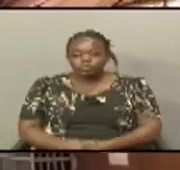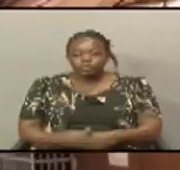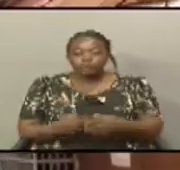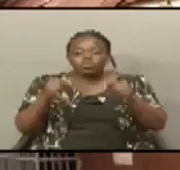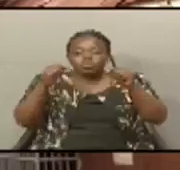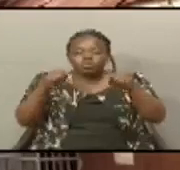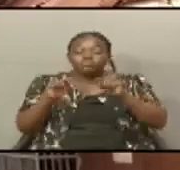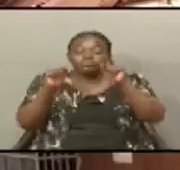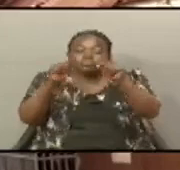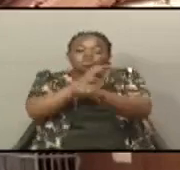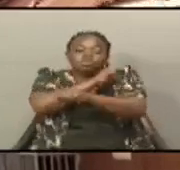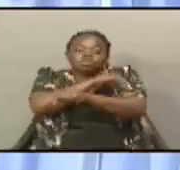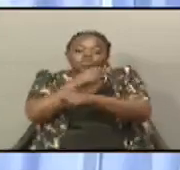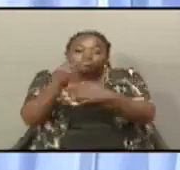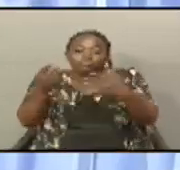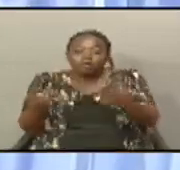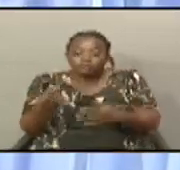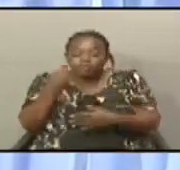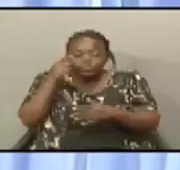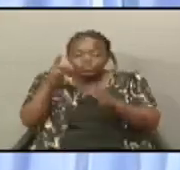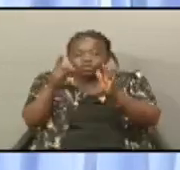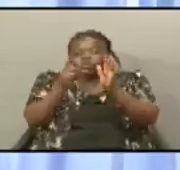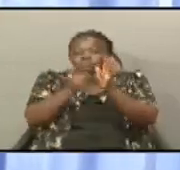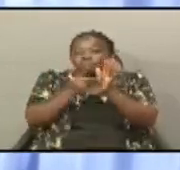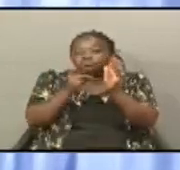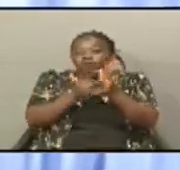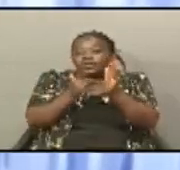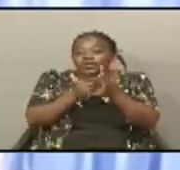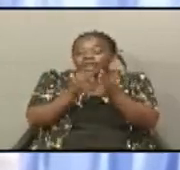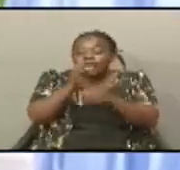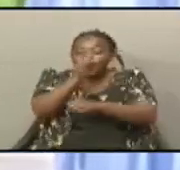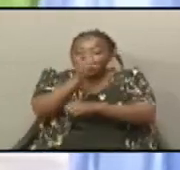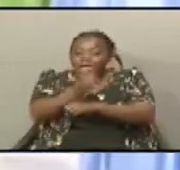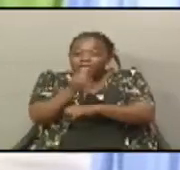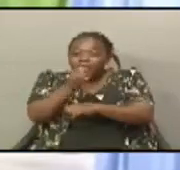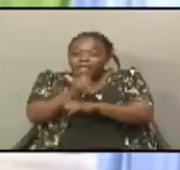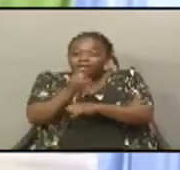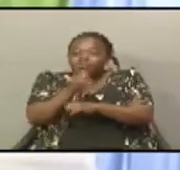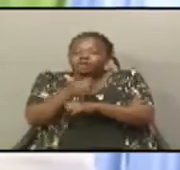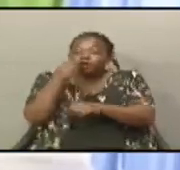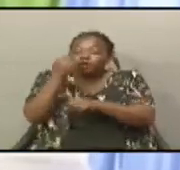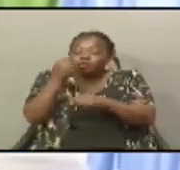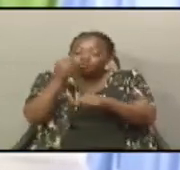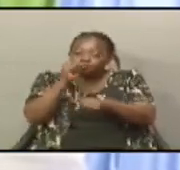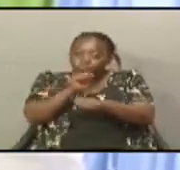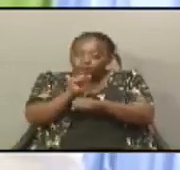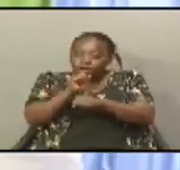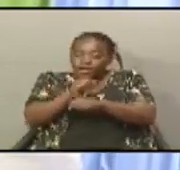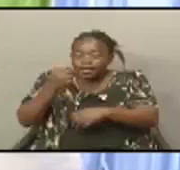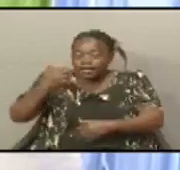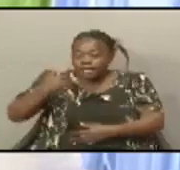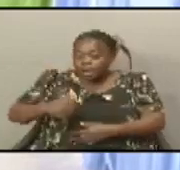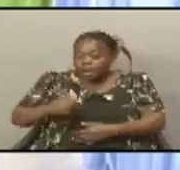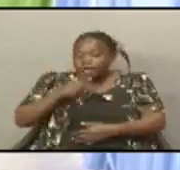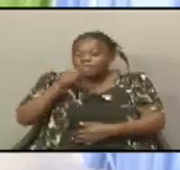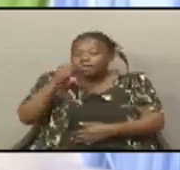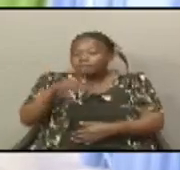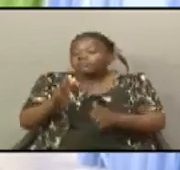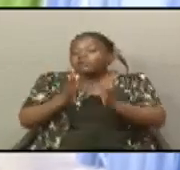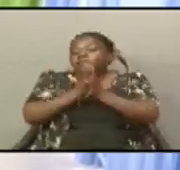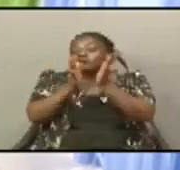Olwaleero tugenze mu ddwaliro gye tusanze Dr. Isaac Chaze ne Dr. Lamed Jawoth abakoze ogw'okulongoosa Sseguyi ne batubuulira